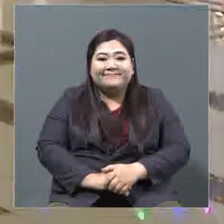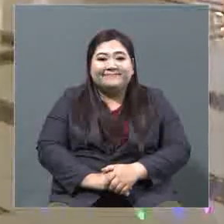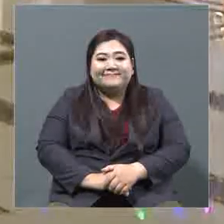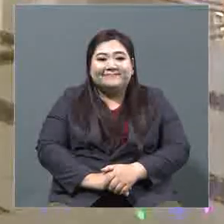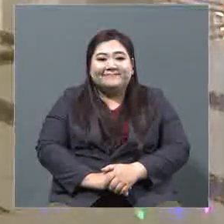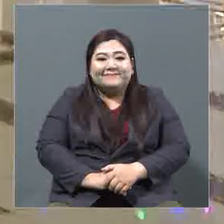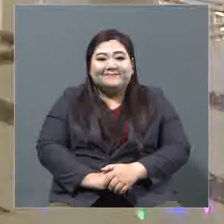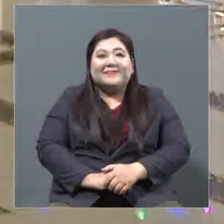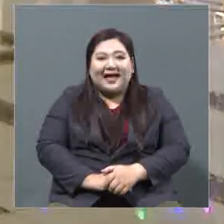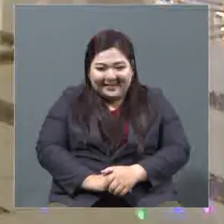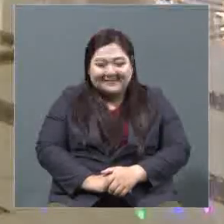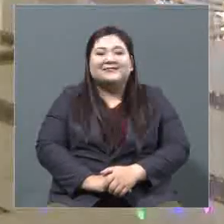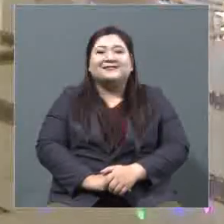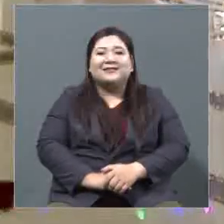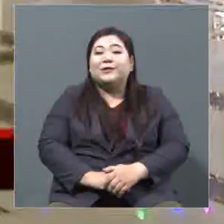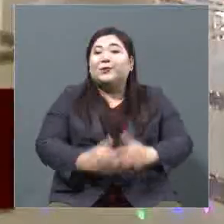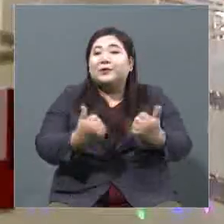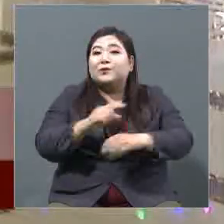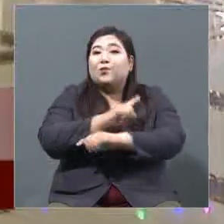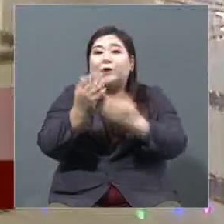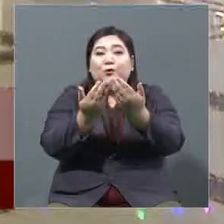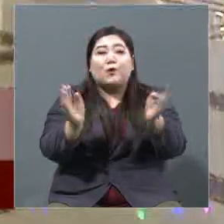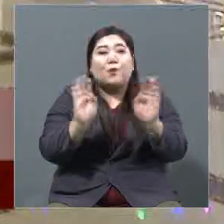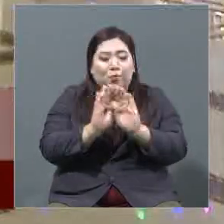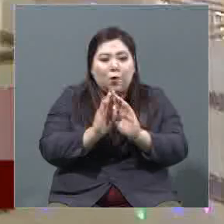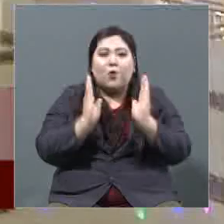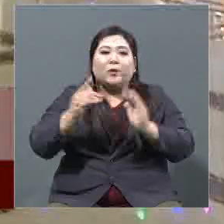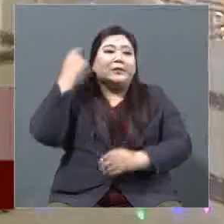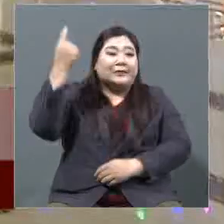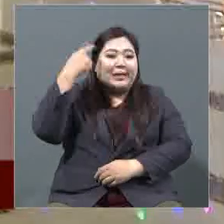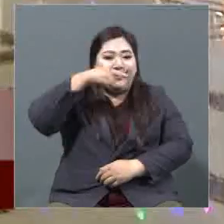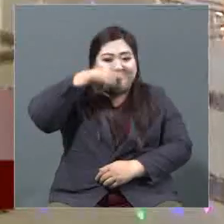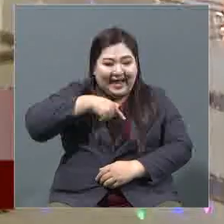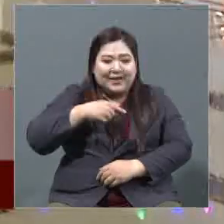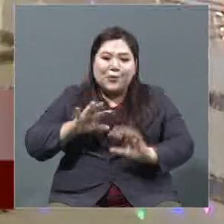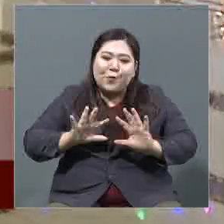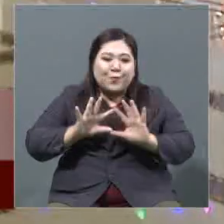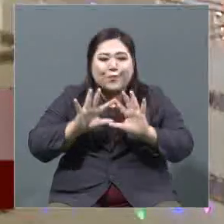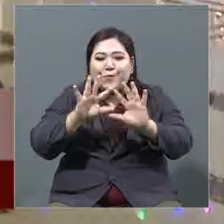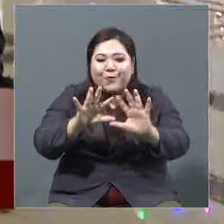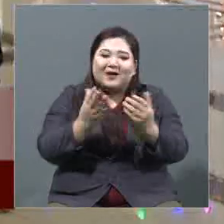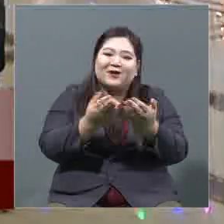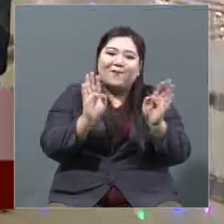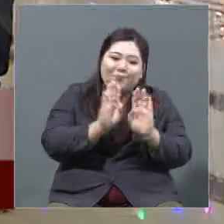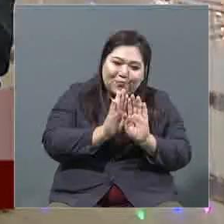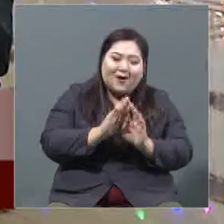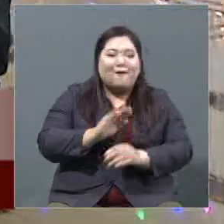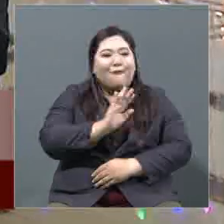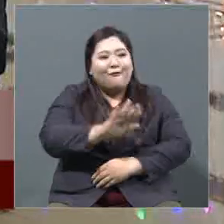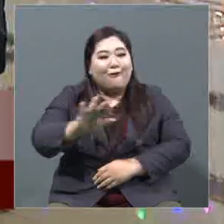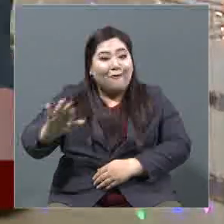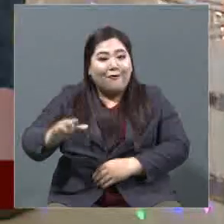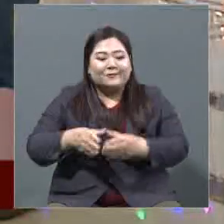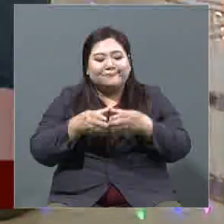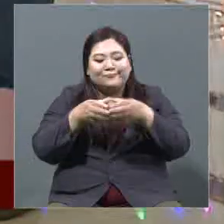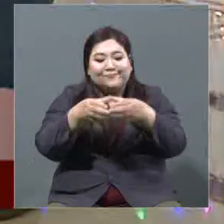คุณเอื้อมคุณแจ๊คคะวันนี้เป็นวันครอบครัวนะคะนักท่องเที่ยวชาวไทยก็เดินทางพาครอบครัวมาส่งน้ำข